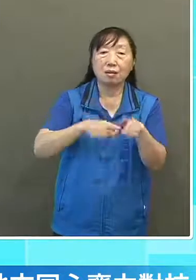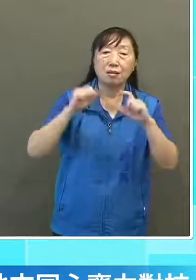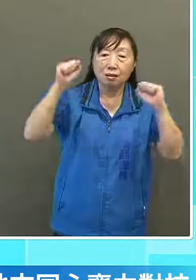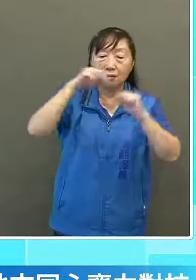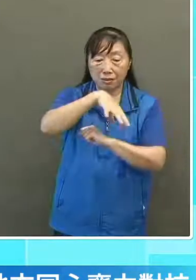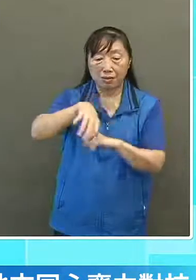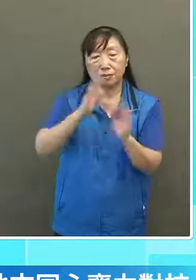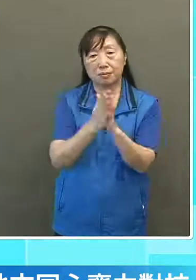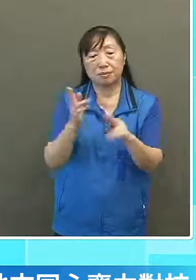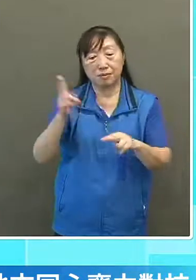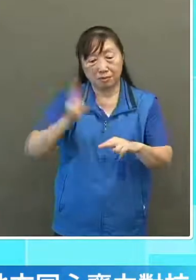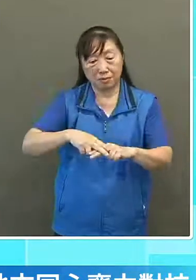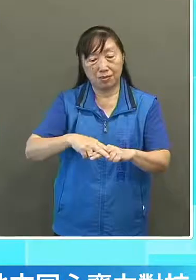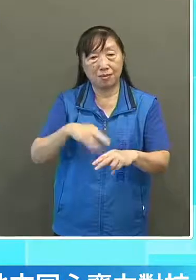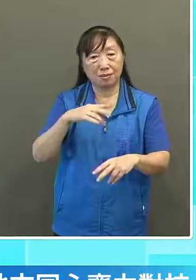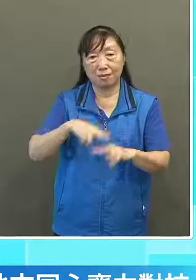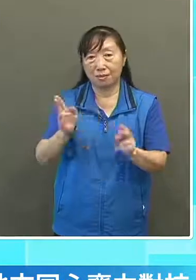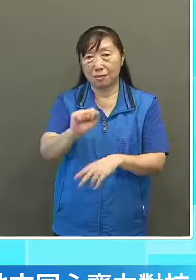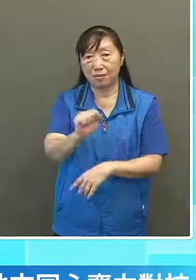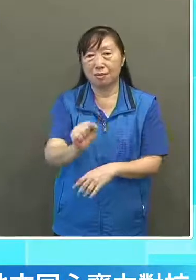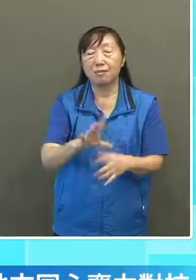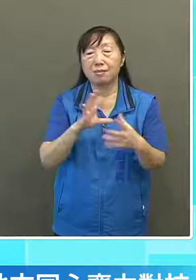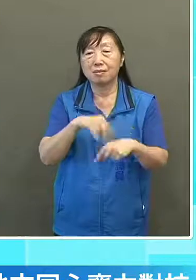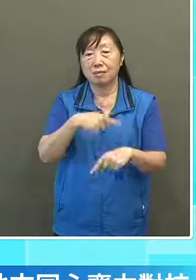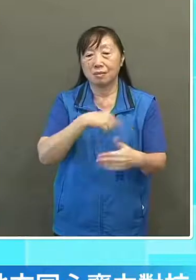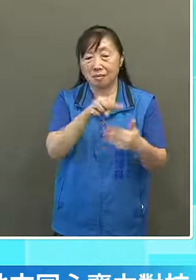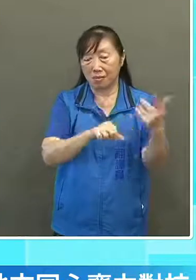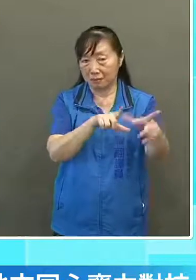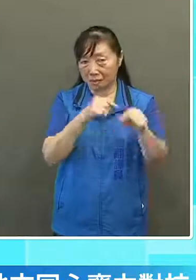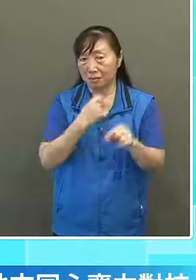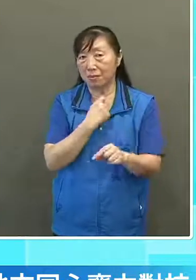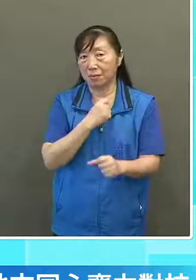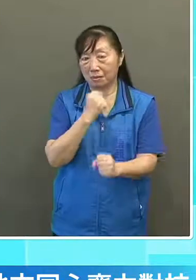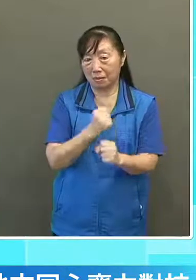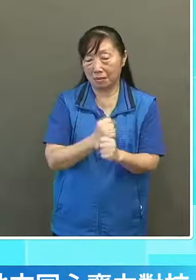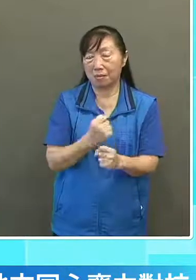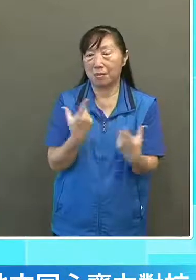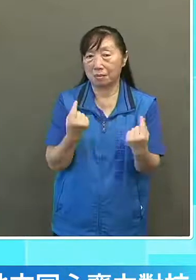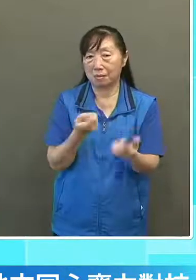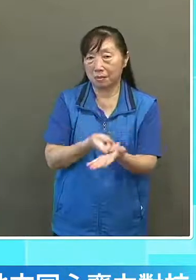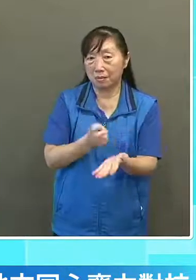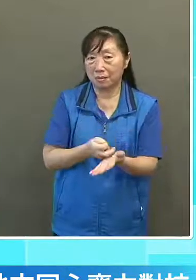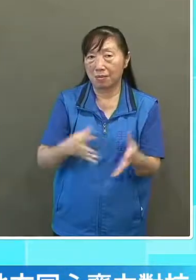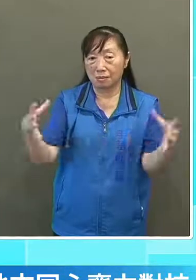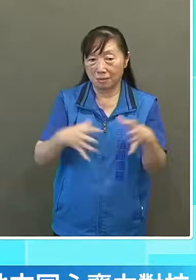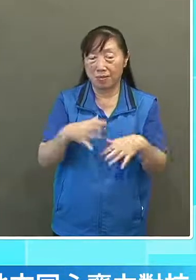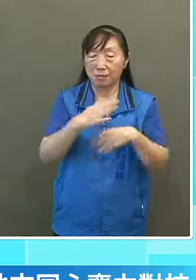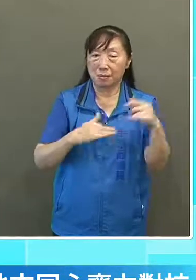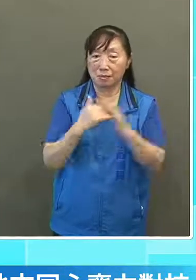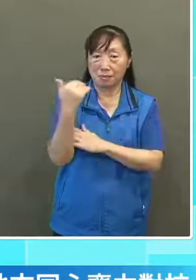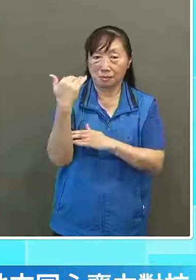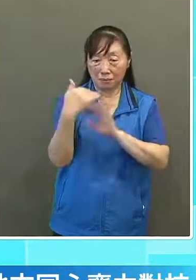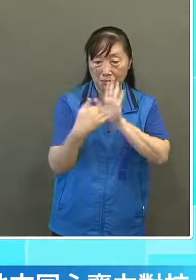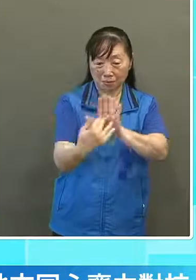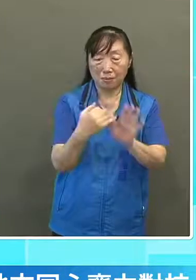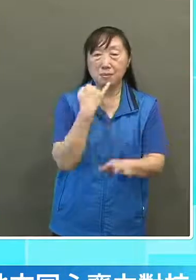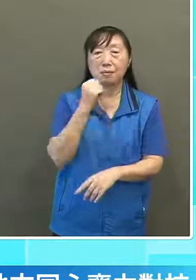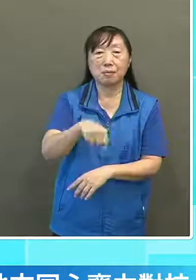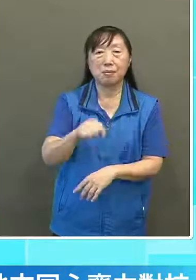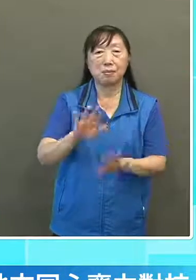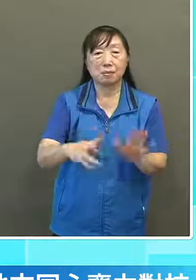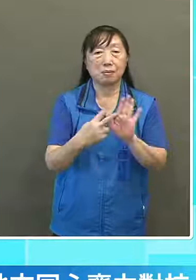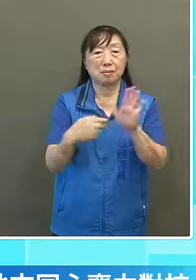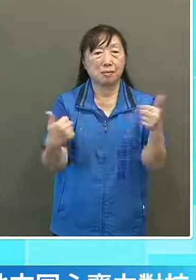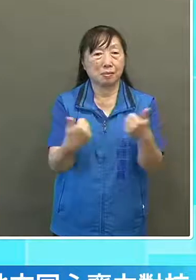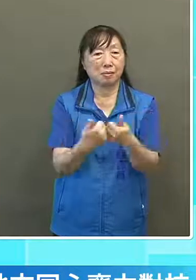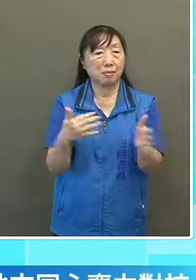开放。那请市民朋友遵守防疫的规定，严格落实防疫措施，我们一同来守住疫情。今天的说明会就到这边